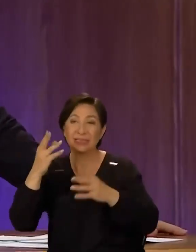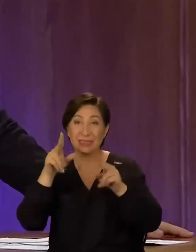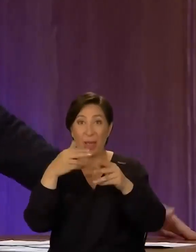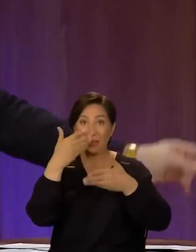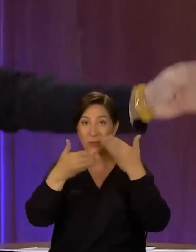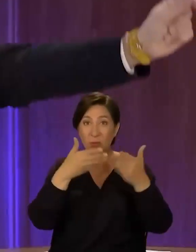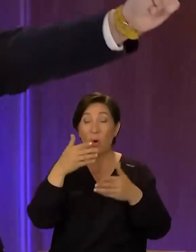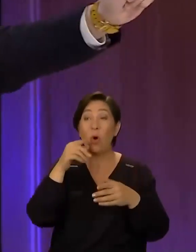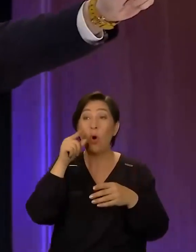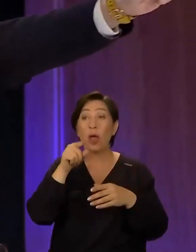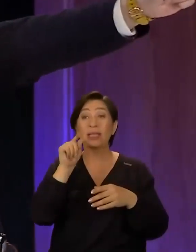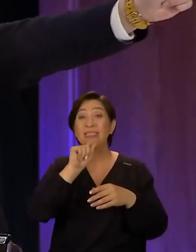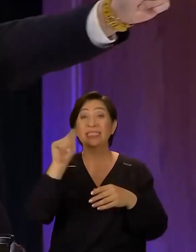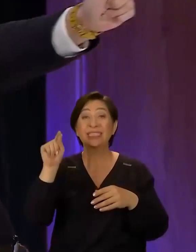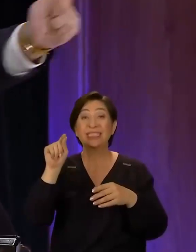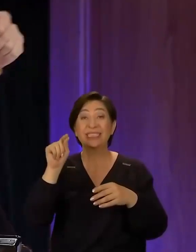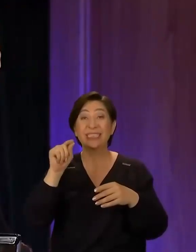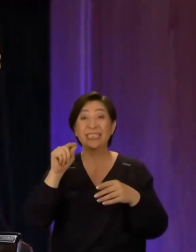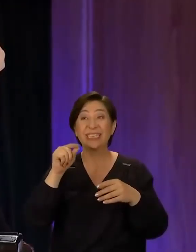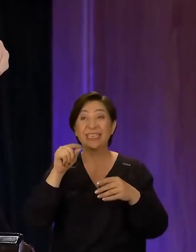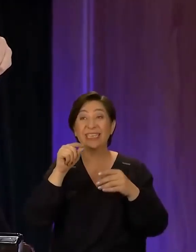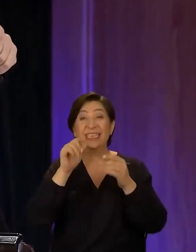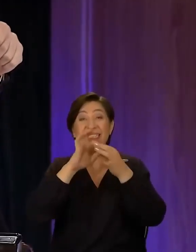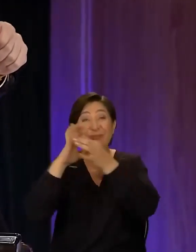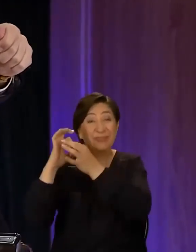diye anlatıyor. Oraya da yazmışlar, ilikimizin.